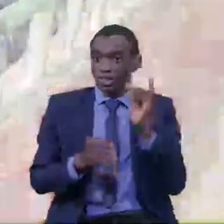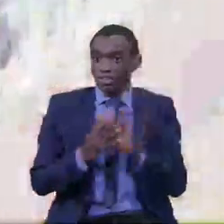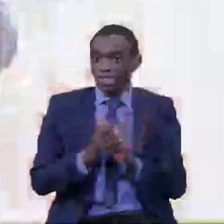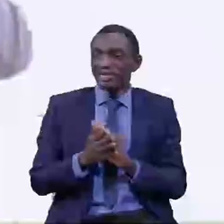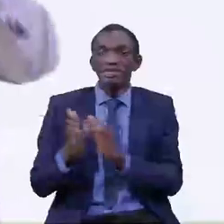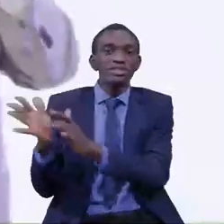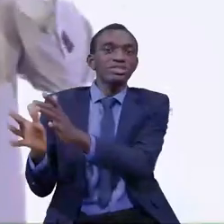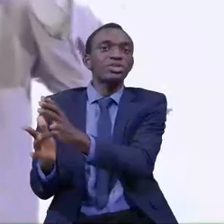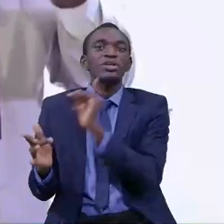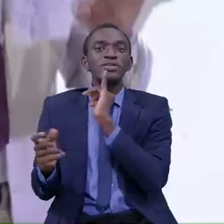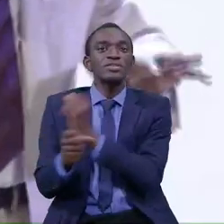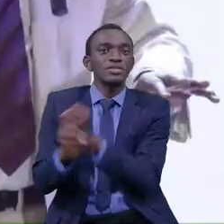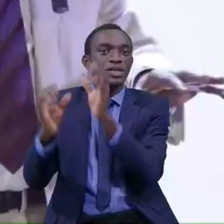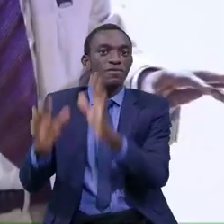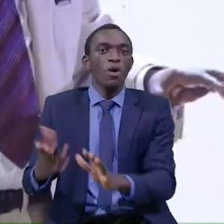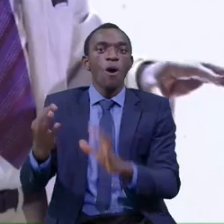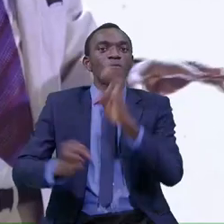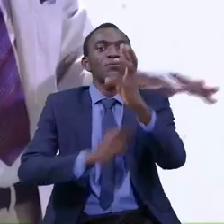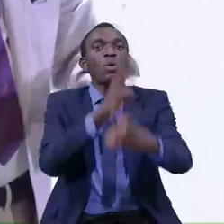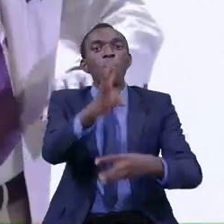Du monde. Il voulait